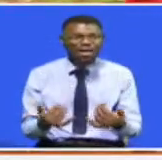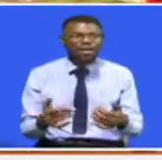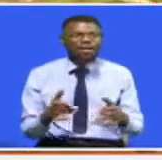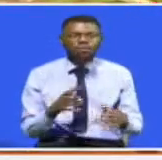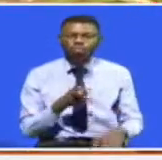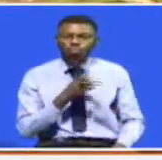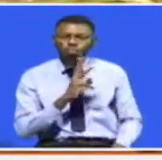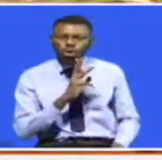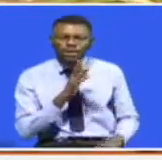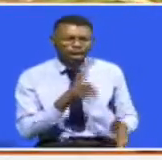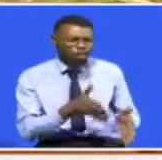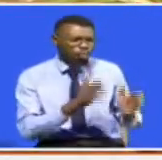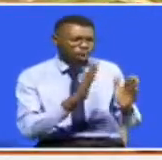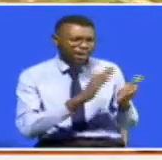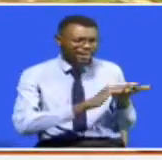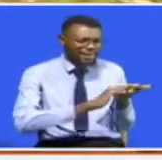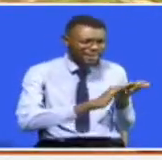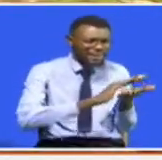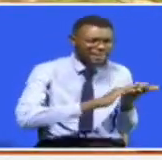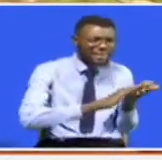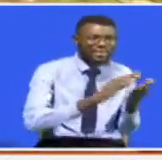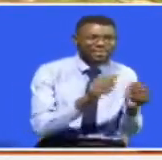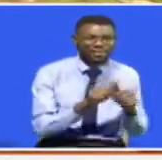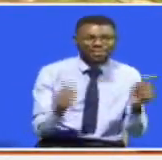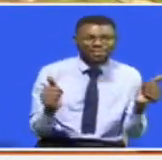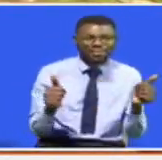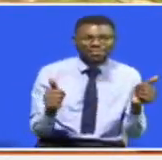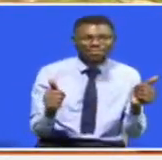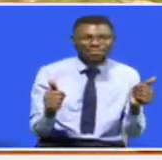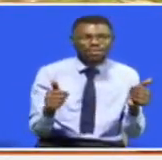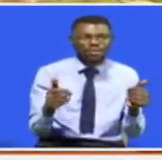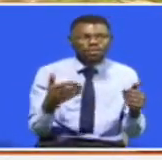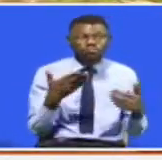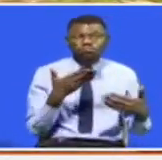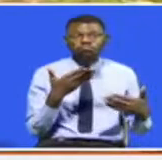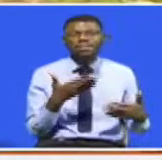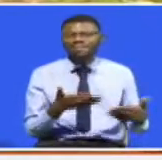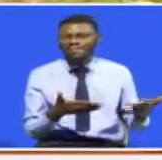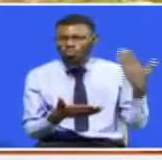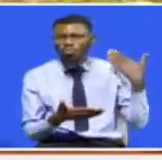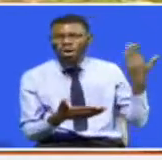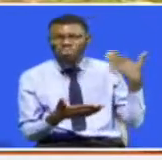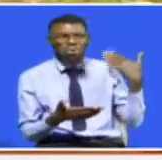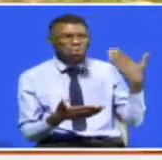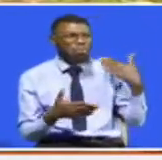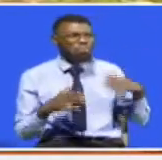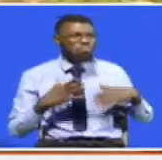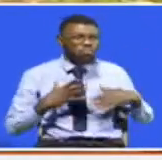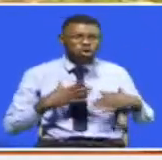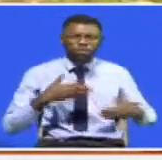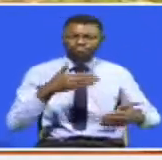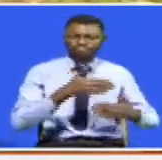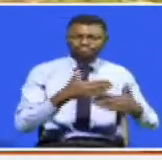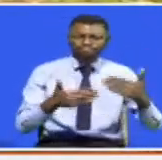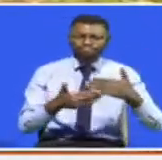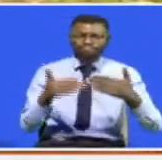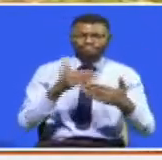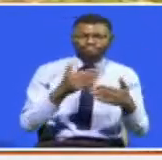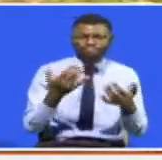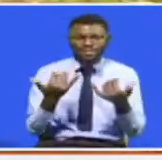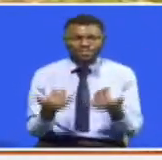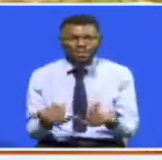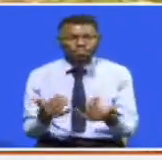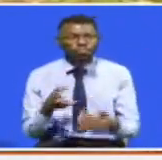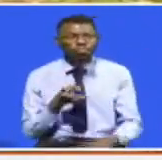waterways. Historically this is a waterway but we have had constructions on this and that is the outrage that is coming now